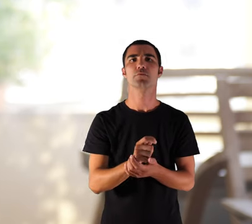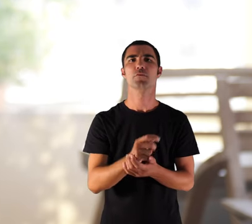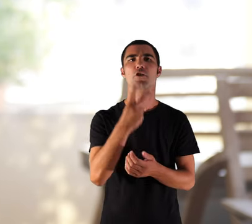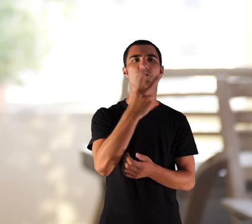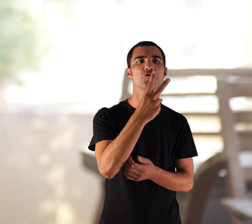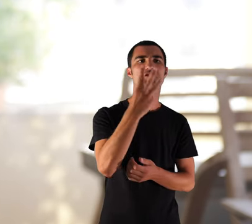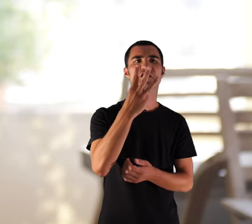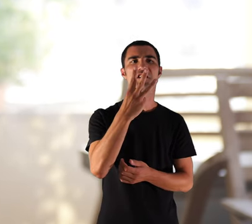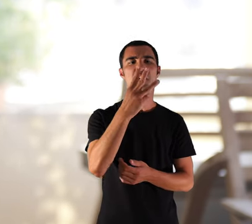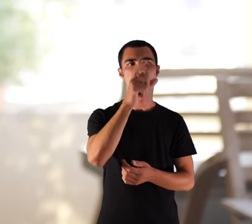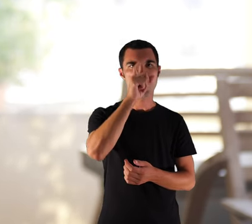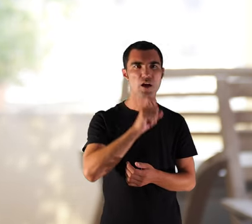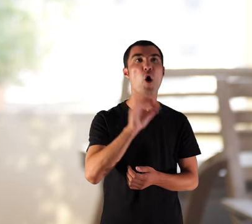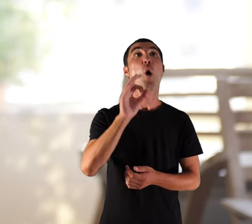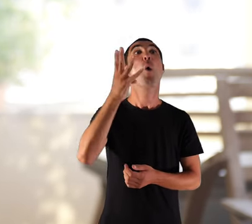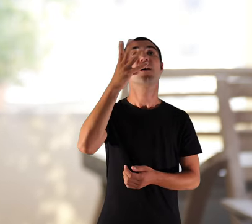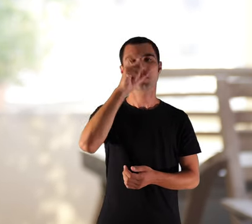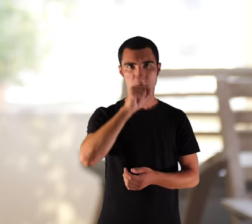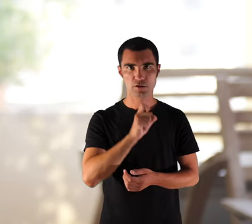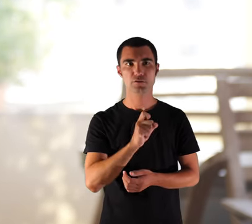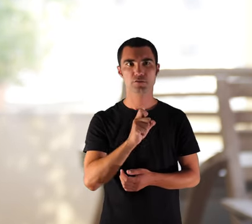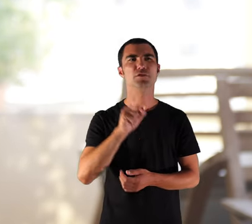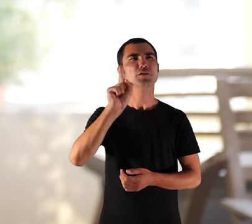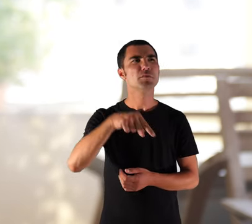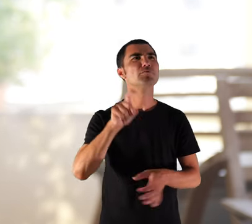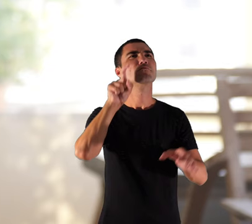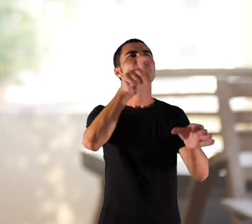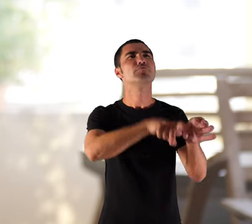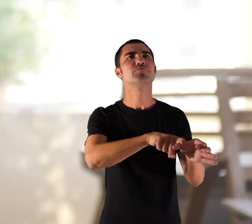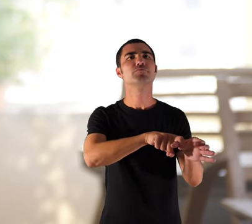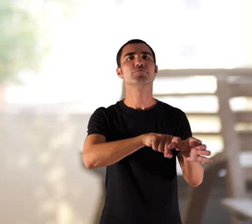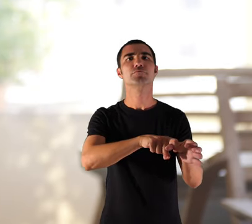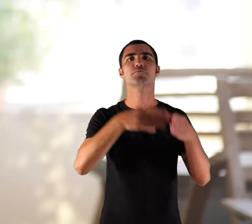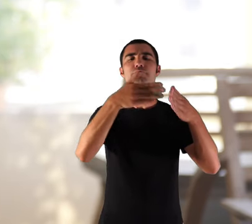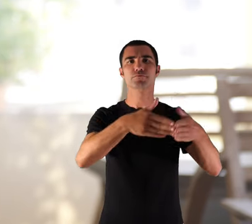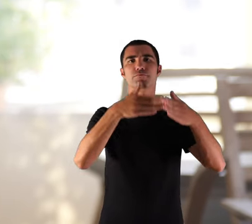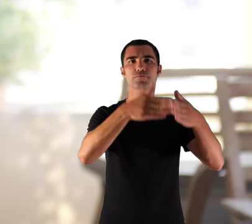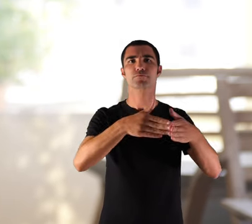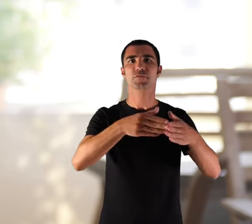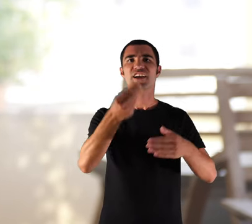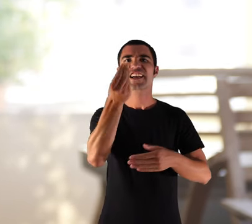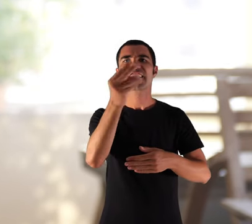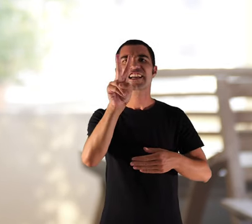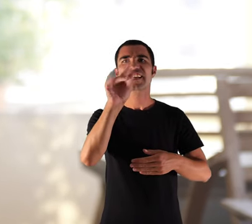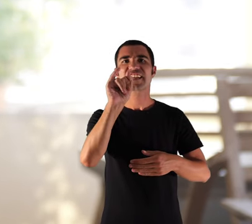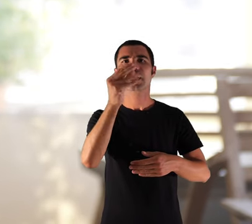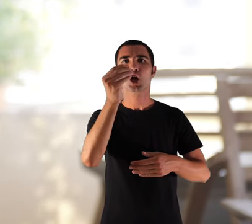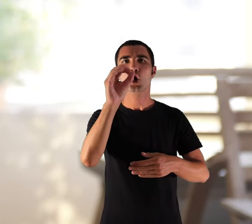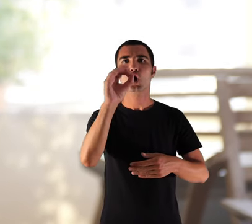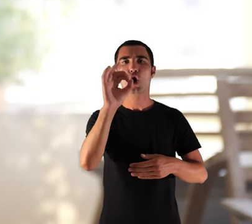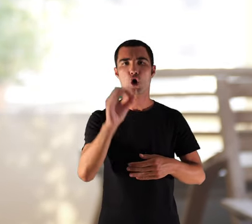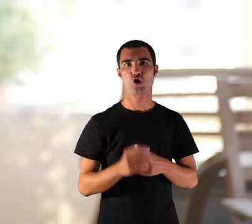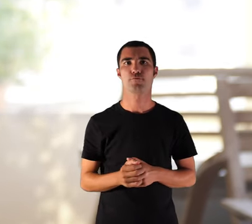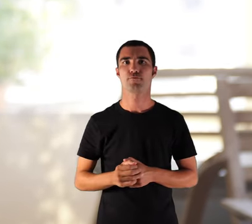dos o tres anys, o quatre, amb una barca que li deien en Quico, el